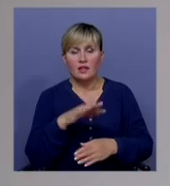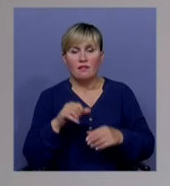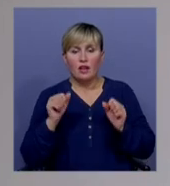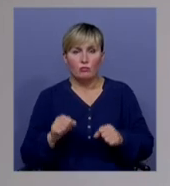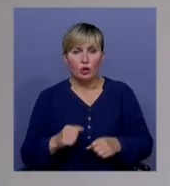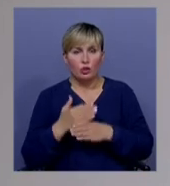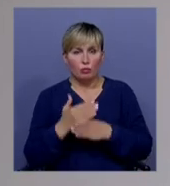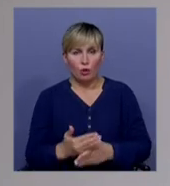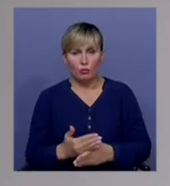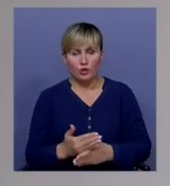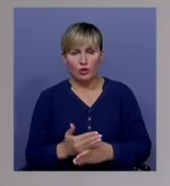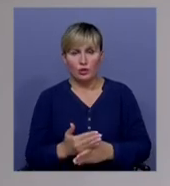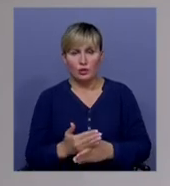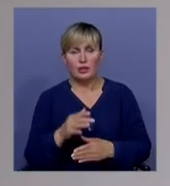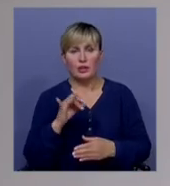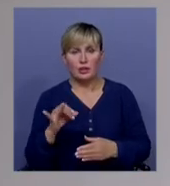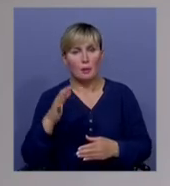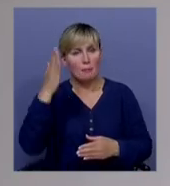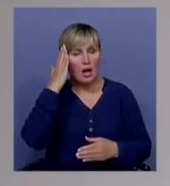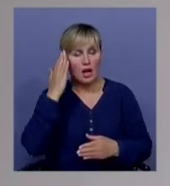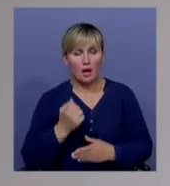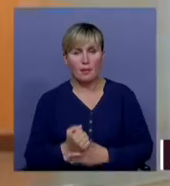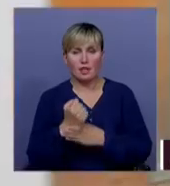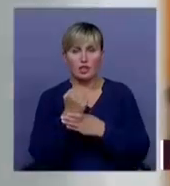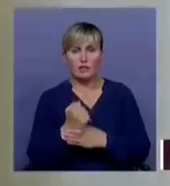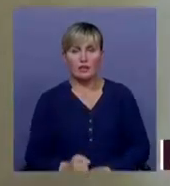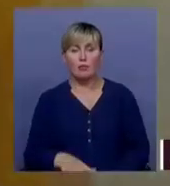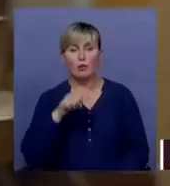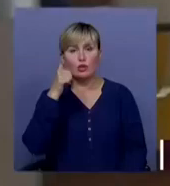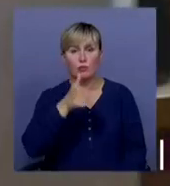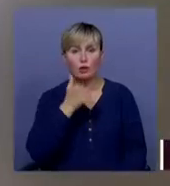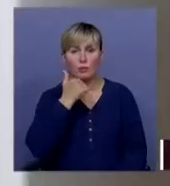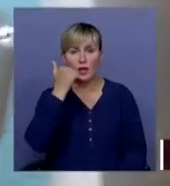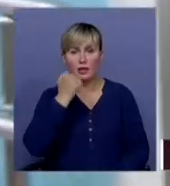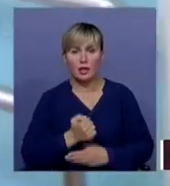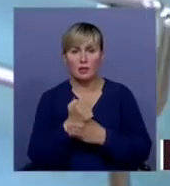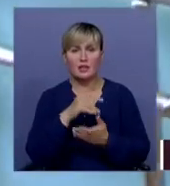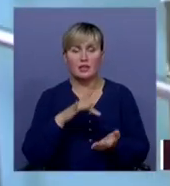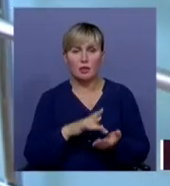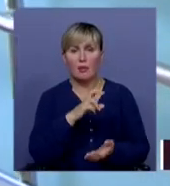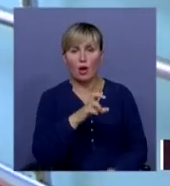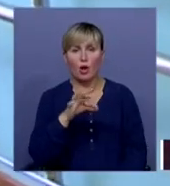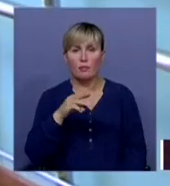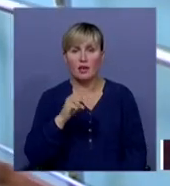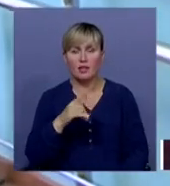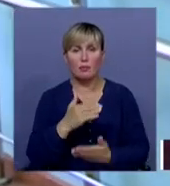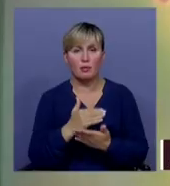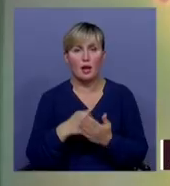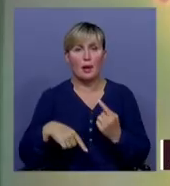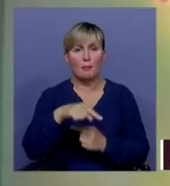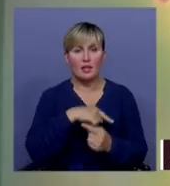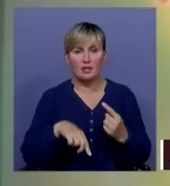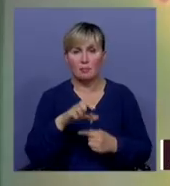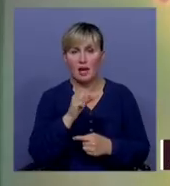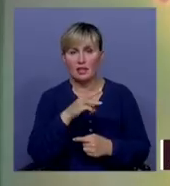всевозможную помощь и морально поддерживали. В прошлом году благодаря поддержке центров «Бақытты отбасы» по программе «Бизнес Бастау»